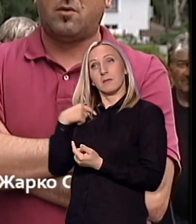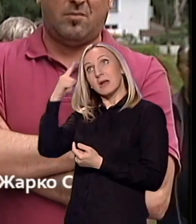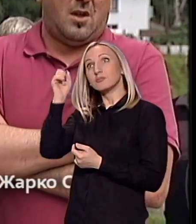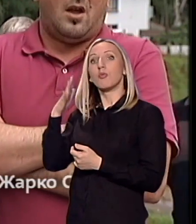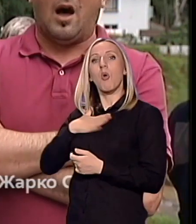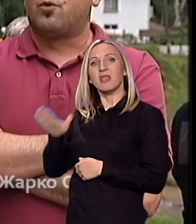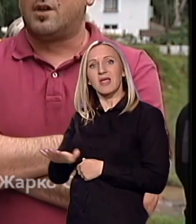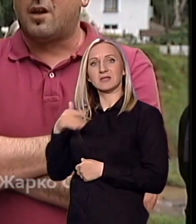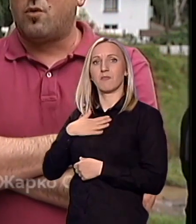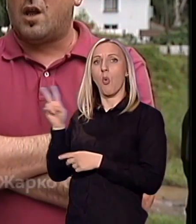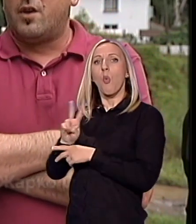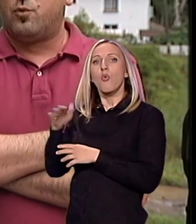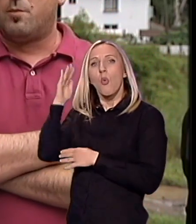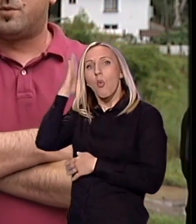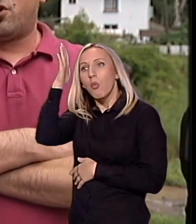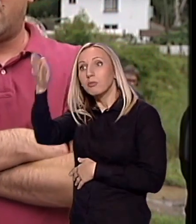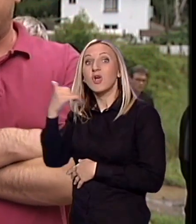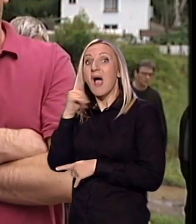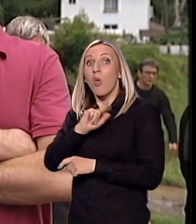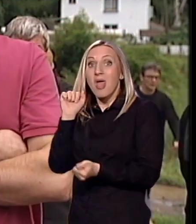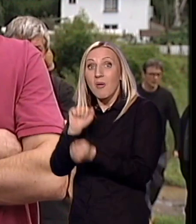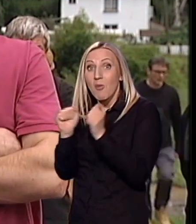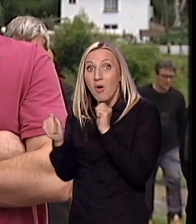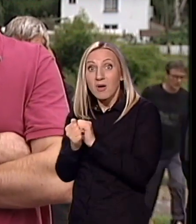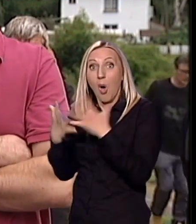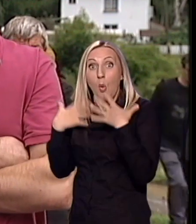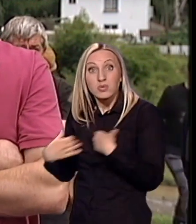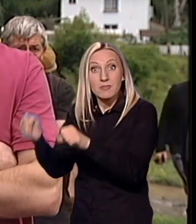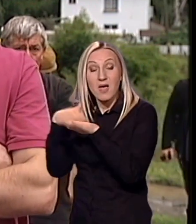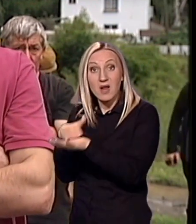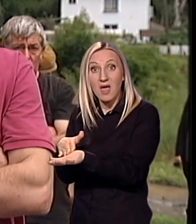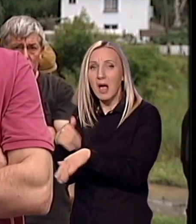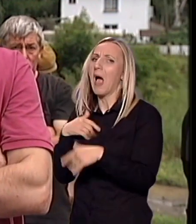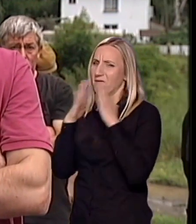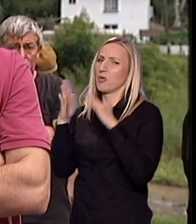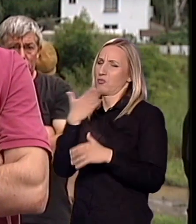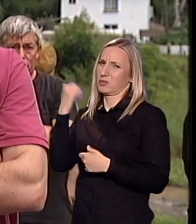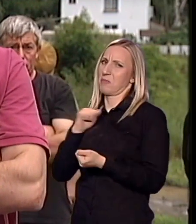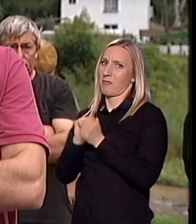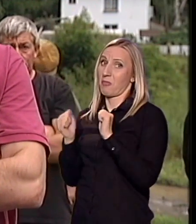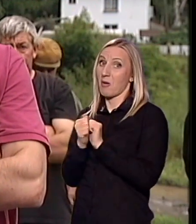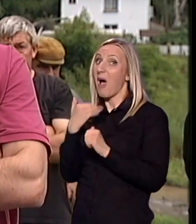unucima. Ako se na kraju krajeva ne budemo izborili, a ja verujem da hoćemo,